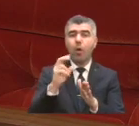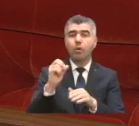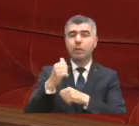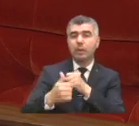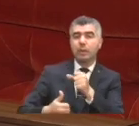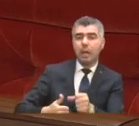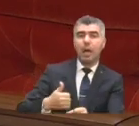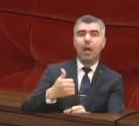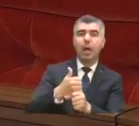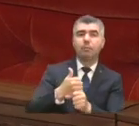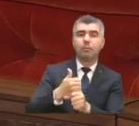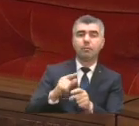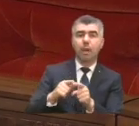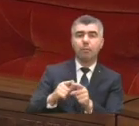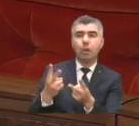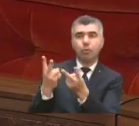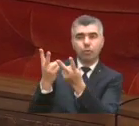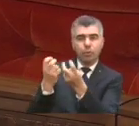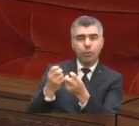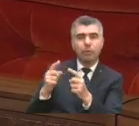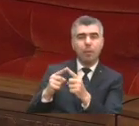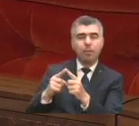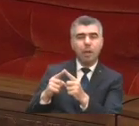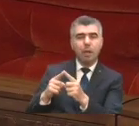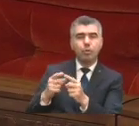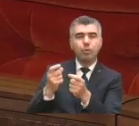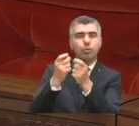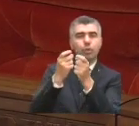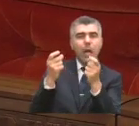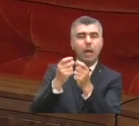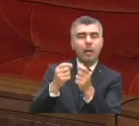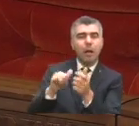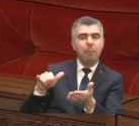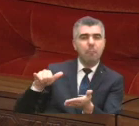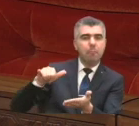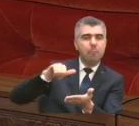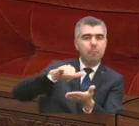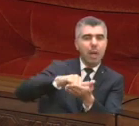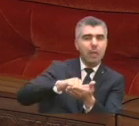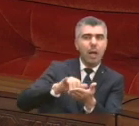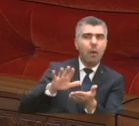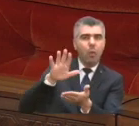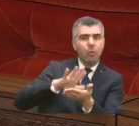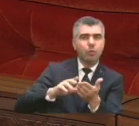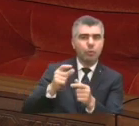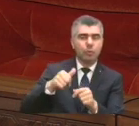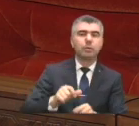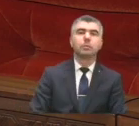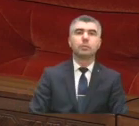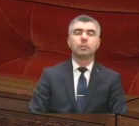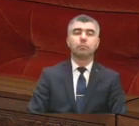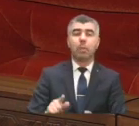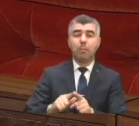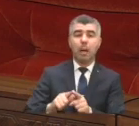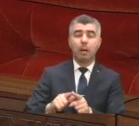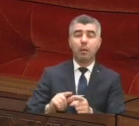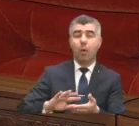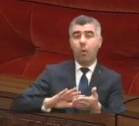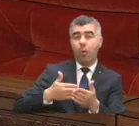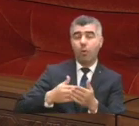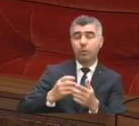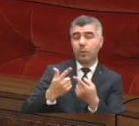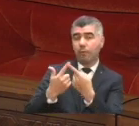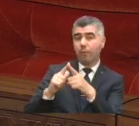باش نقدروا نجذبوا الشركات ديال النقل الجوي الدولية علاوة على الشركات الوطنية. وباش نواكبوا حركة النقل الجوي الدولي